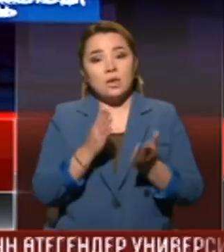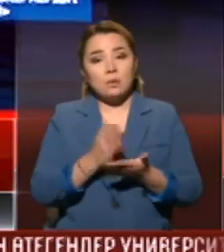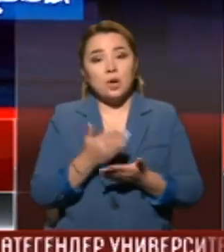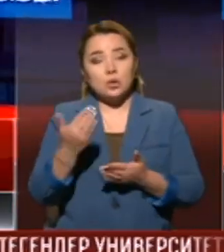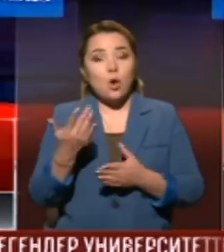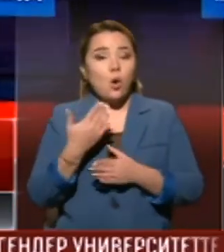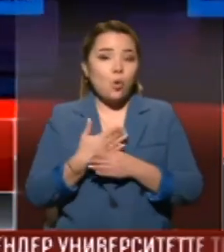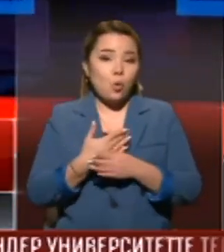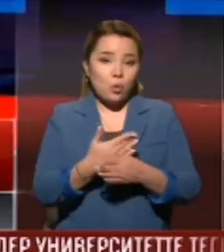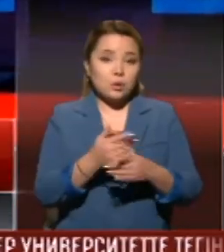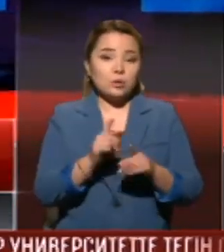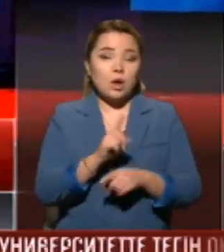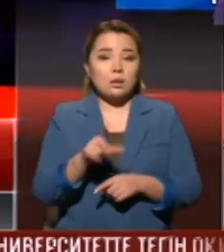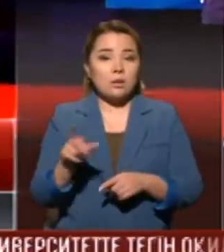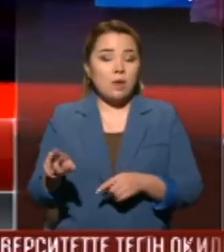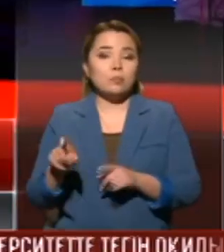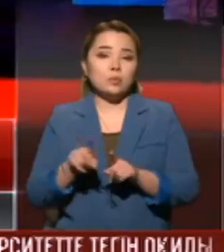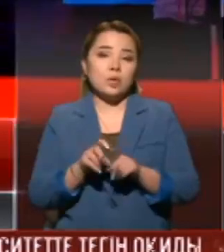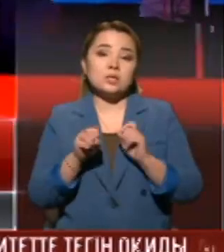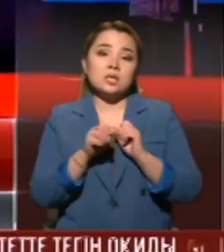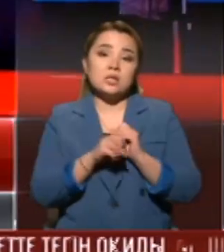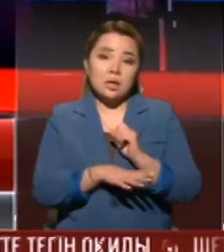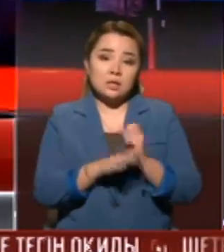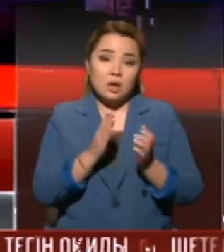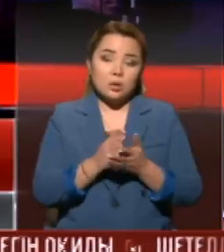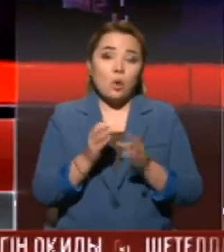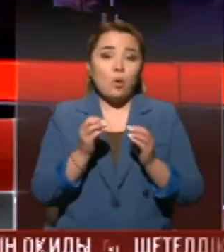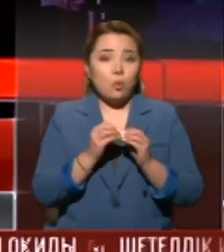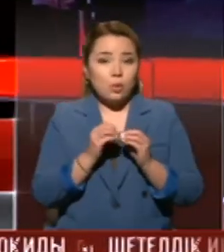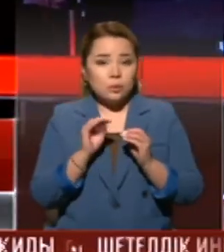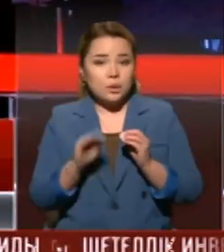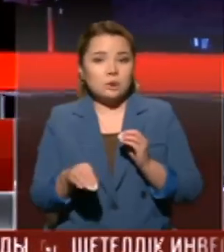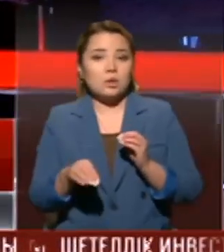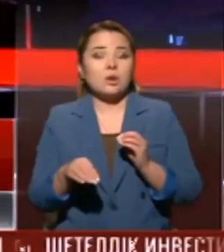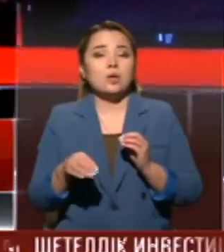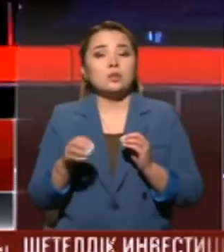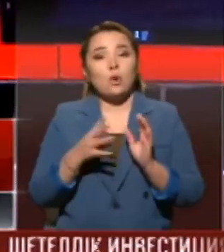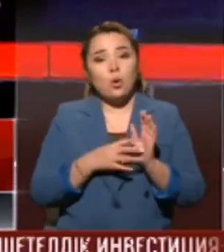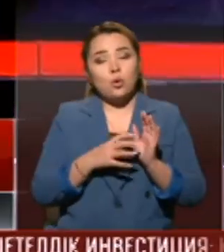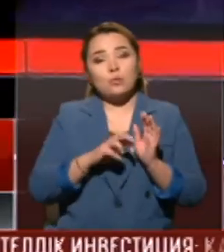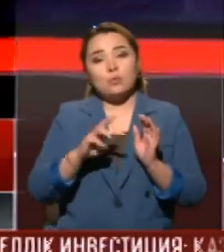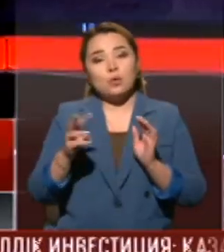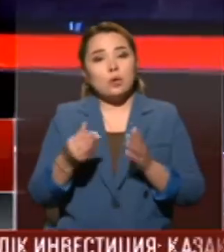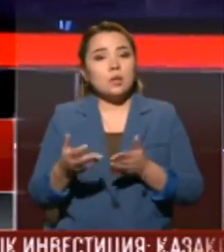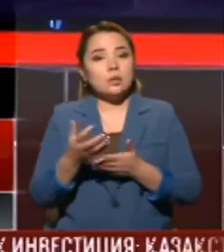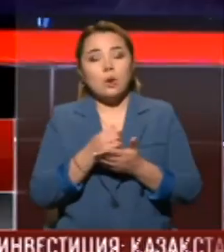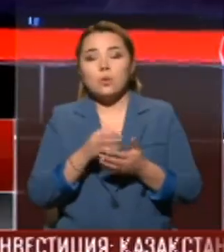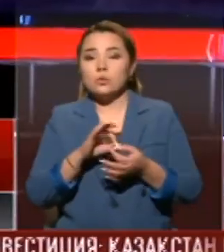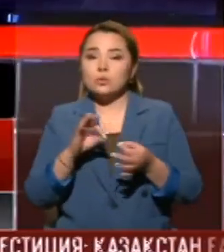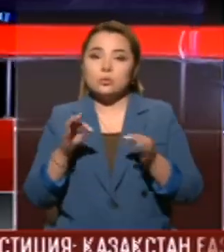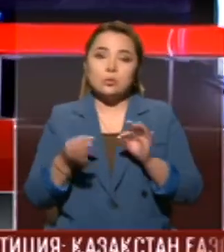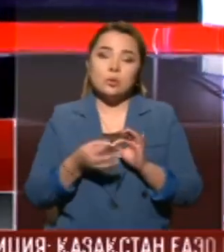Оны қолдайтын адамдар да кедей шығар. Мейлі 1000 теңге 10 000 теңгеден жинаса да сол 900 миллион жиналмайтын шығар. Мәселе сонда болып тұр ғой.